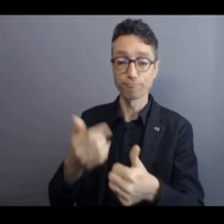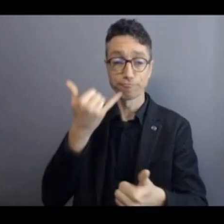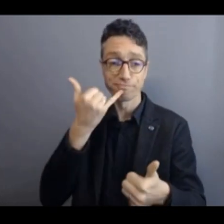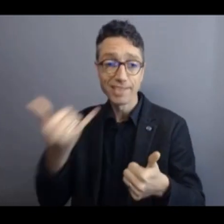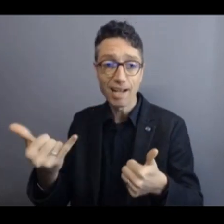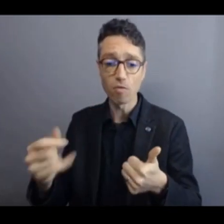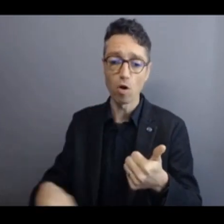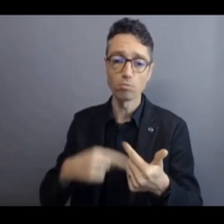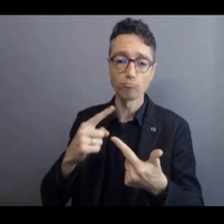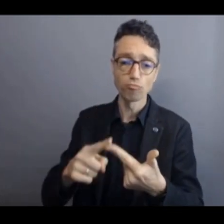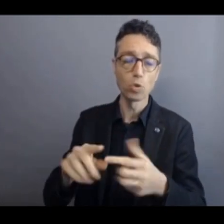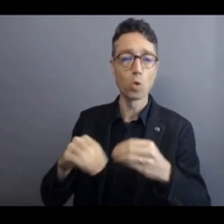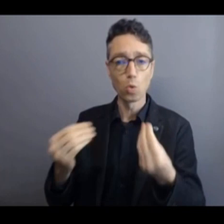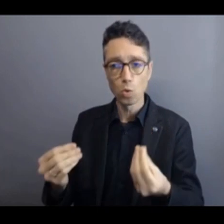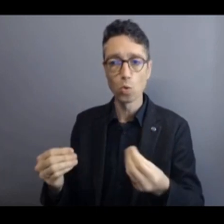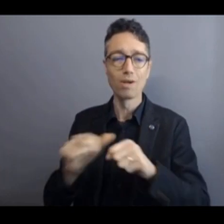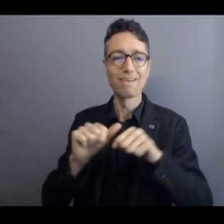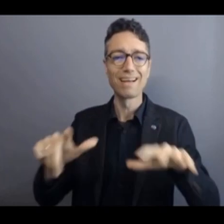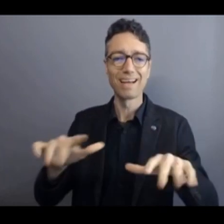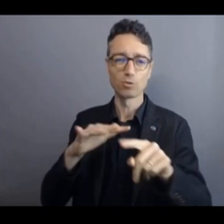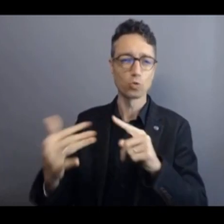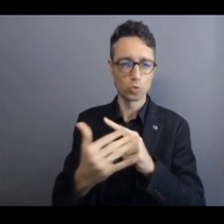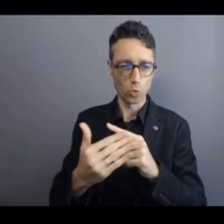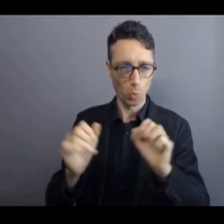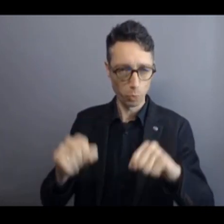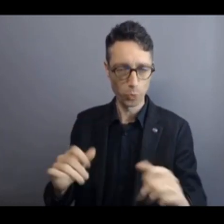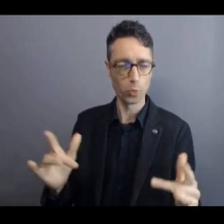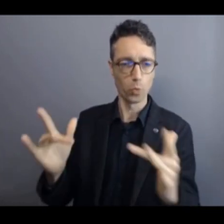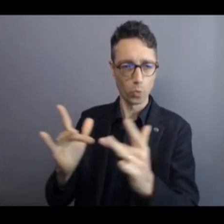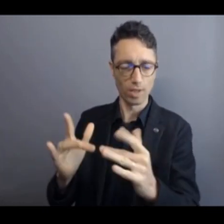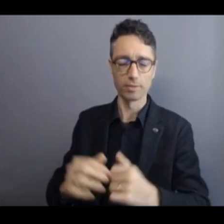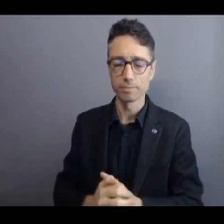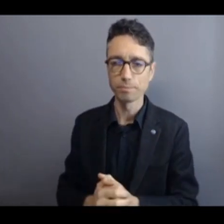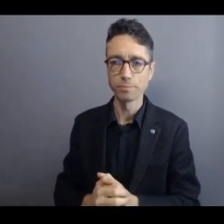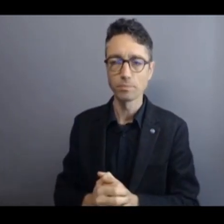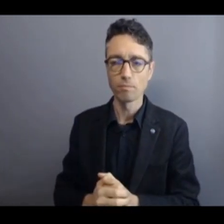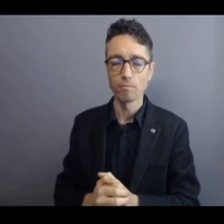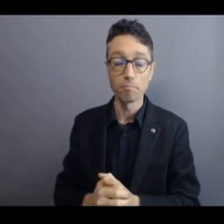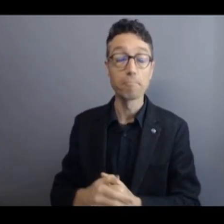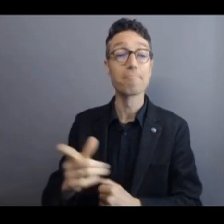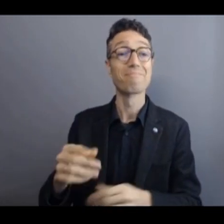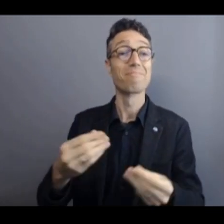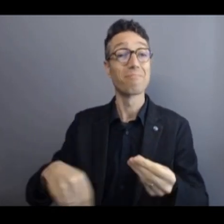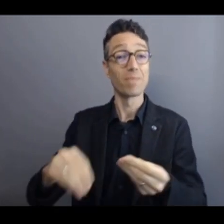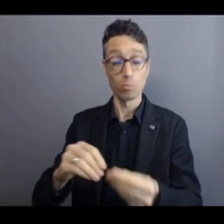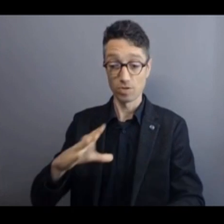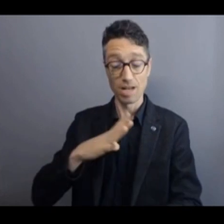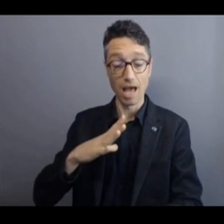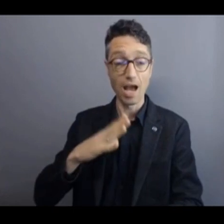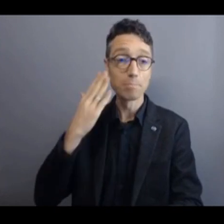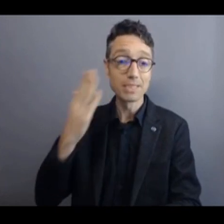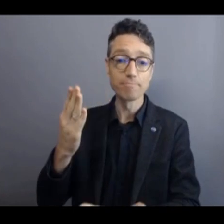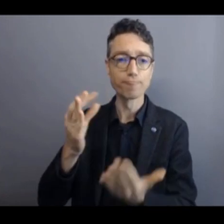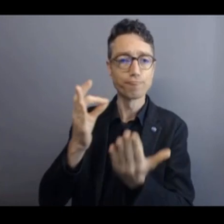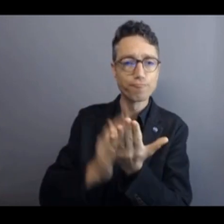savoir que sur nos solutions digitales, il est possible de demander donc des assistances